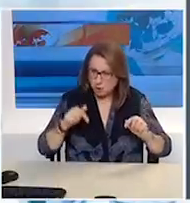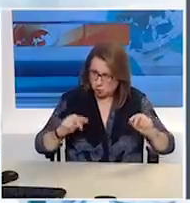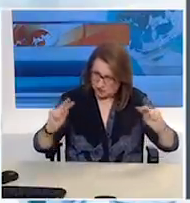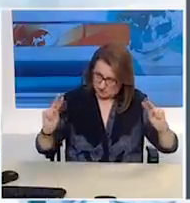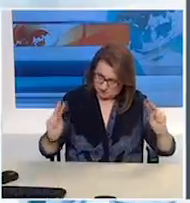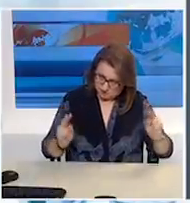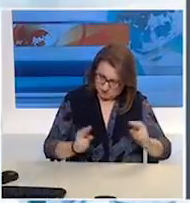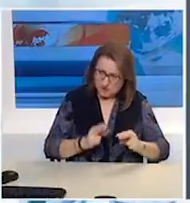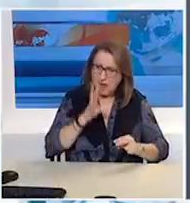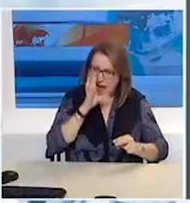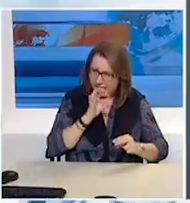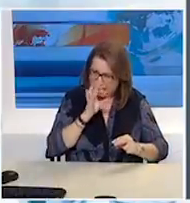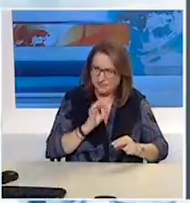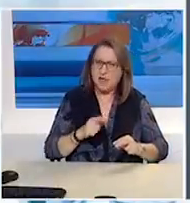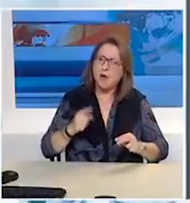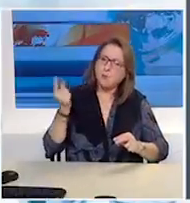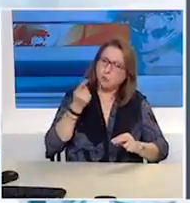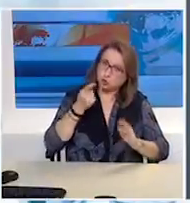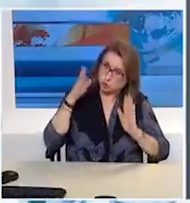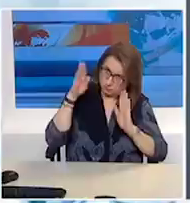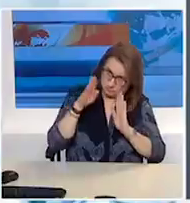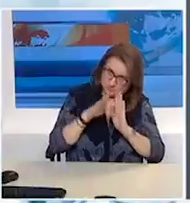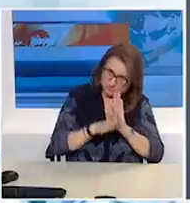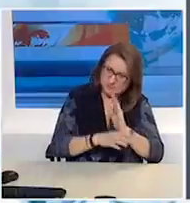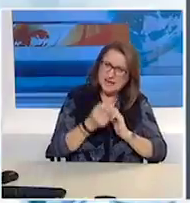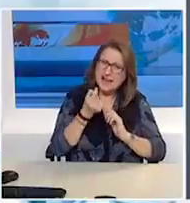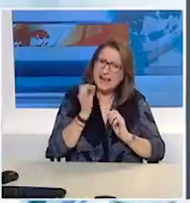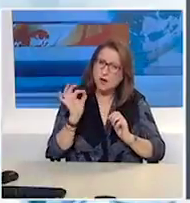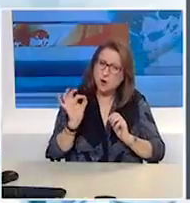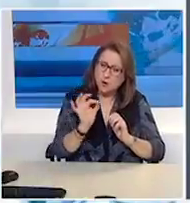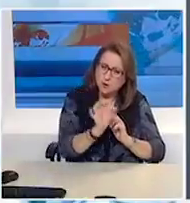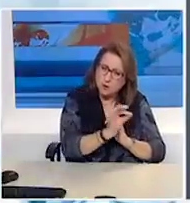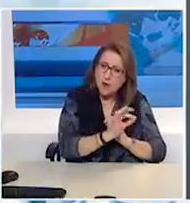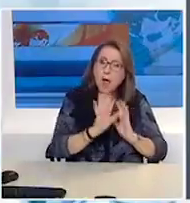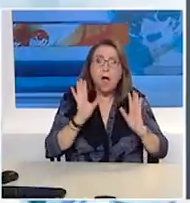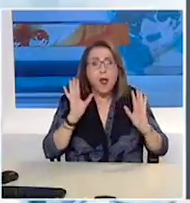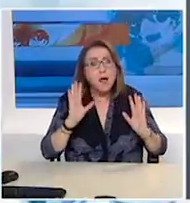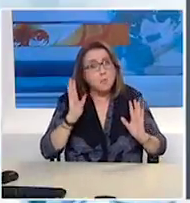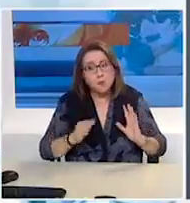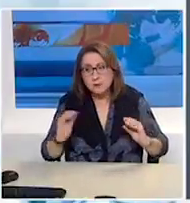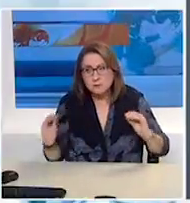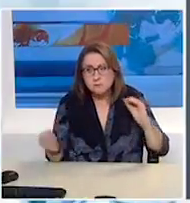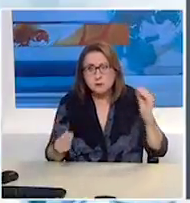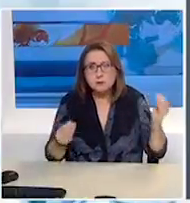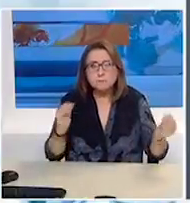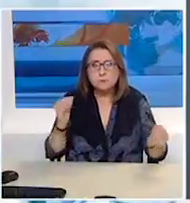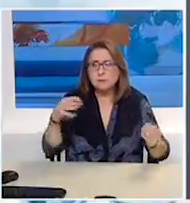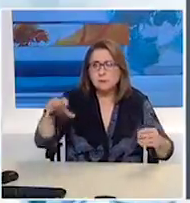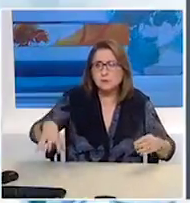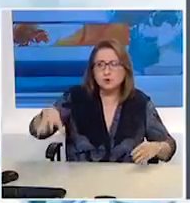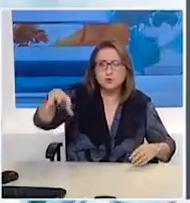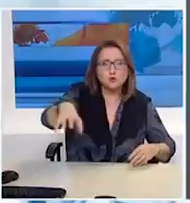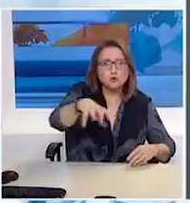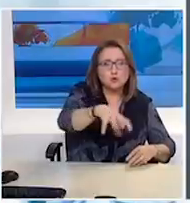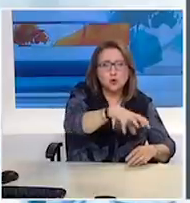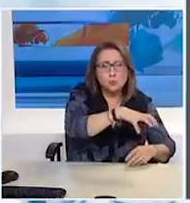Έχουμε μικρή διασπορά στο γενικό πληθυσμό, αλλά ταυτόχρονα έχουμε τοπικές επιδημίες, στις οποίες όλοι πρέπει να βοηθήσουμε.